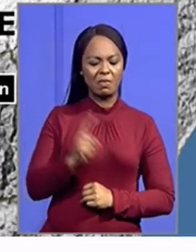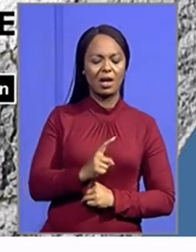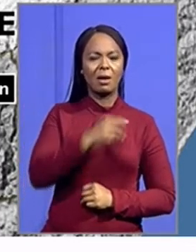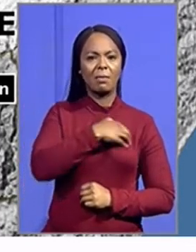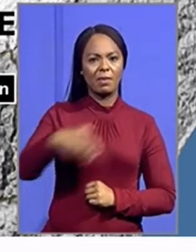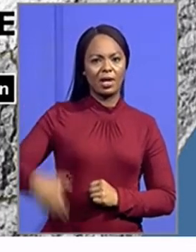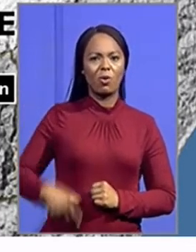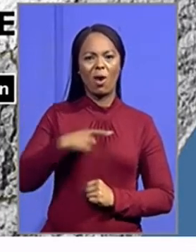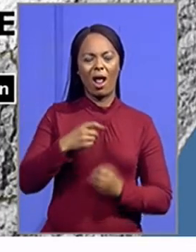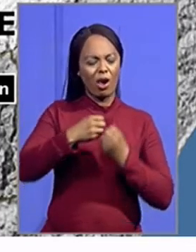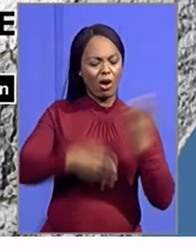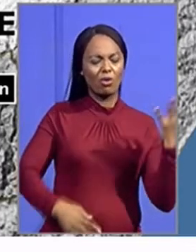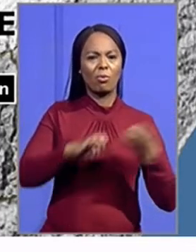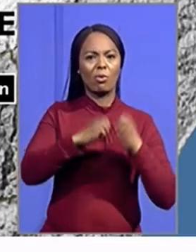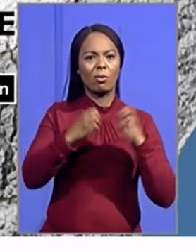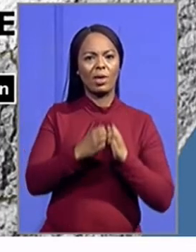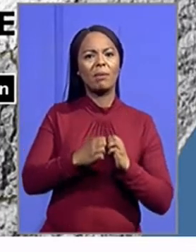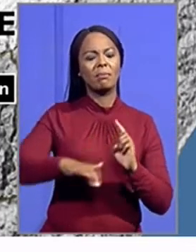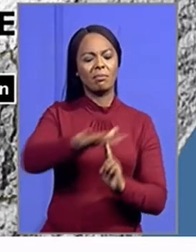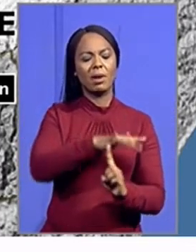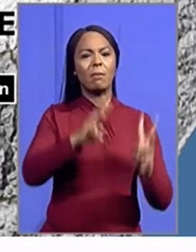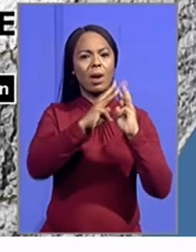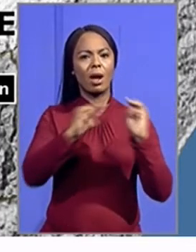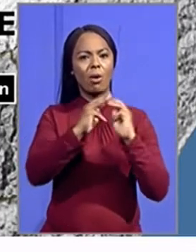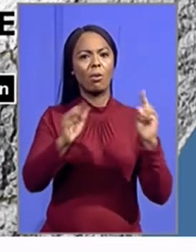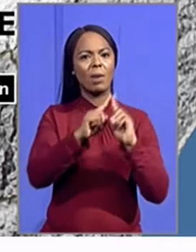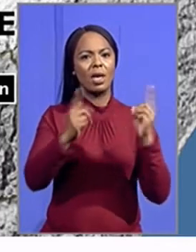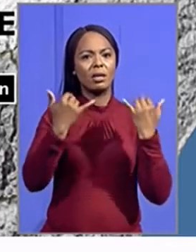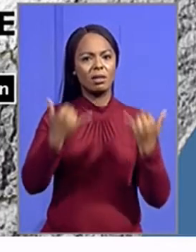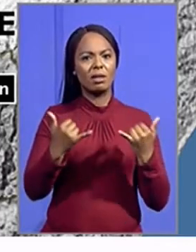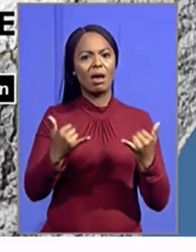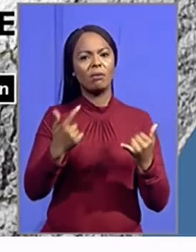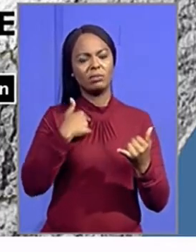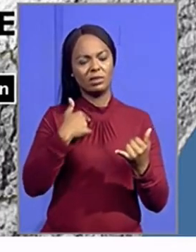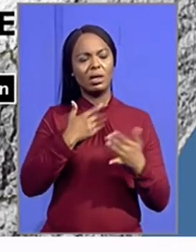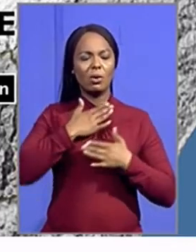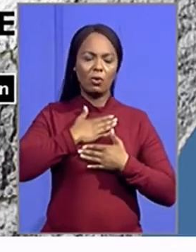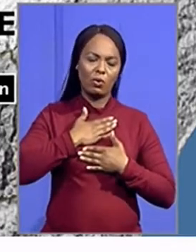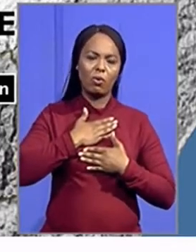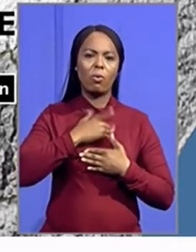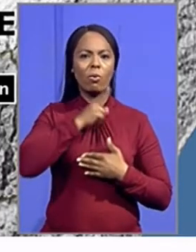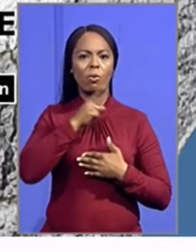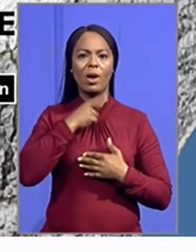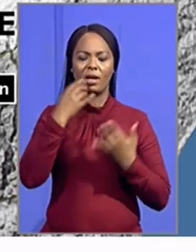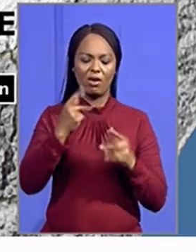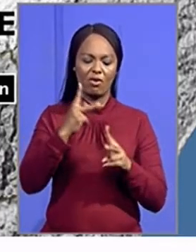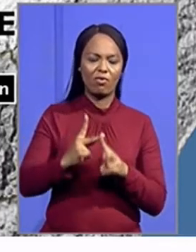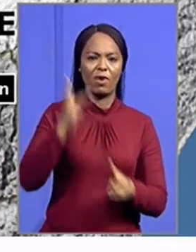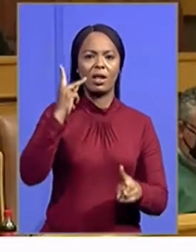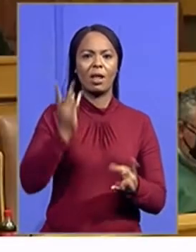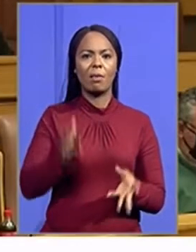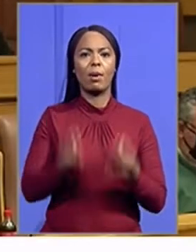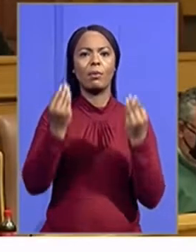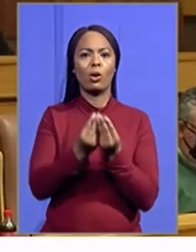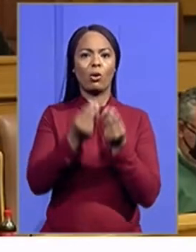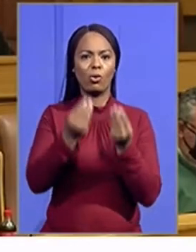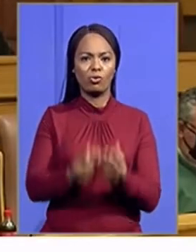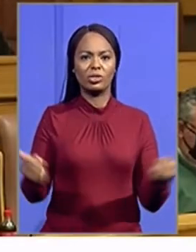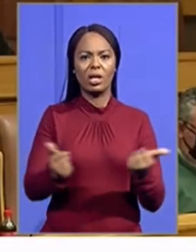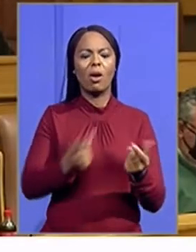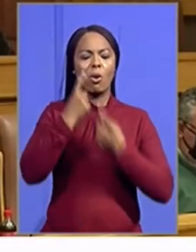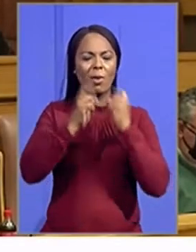etsagala Mangaung mme ke na le bonnete ba gore jwale re fitlhile pheletsong qetelelong ya gore dilo tsa bona